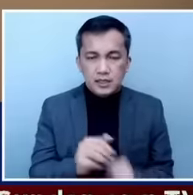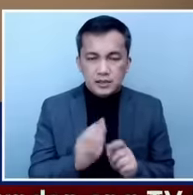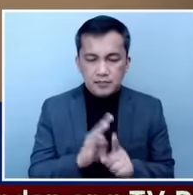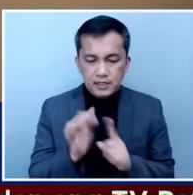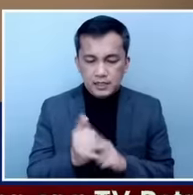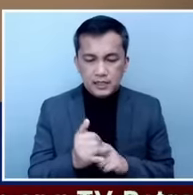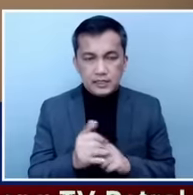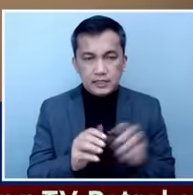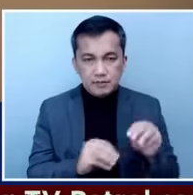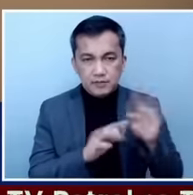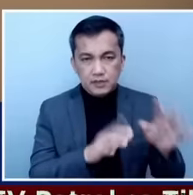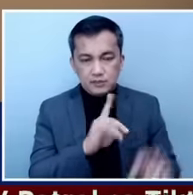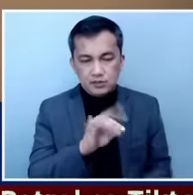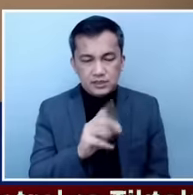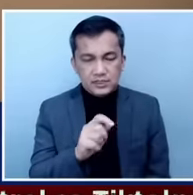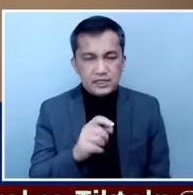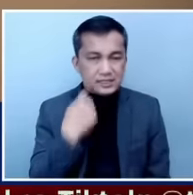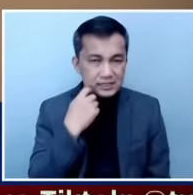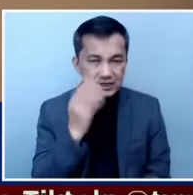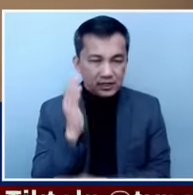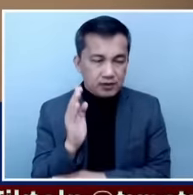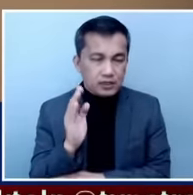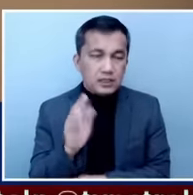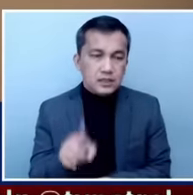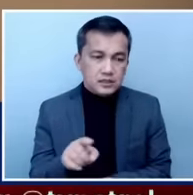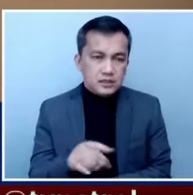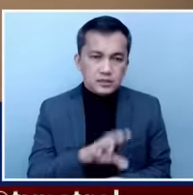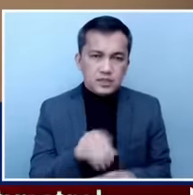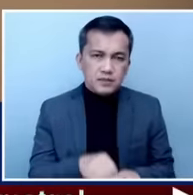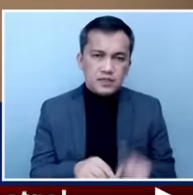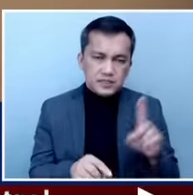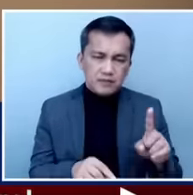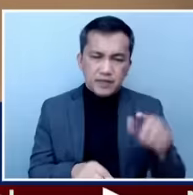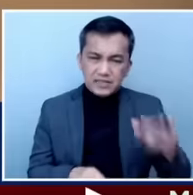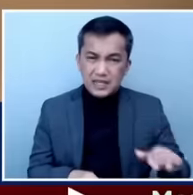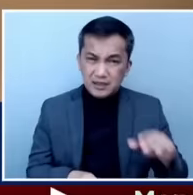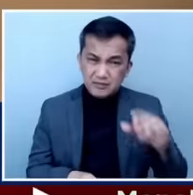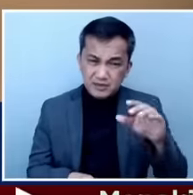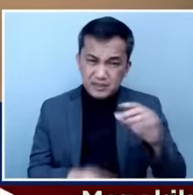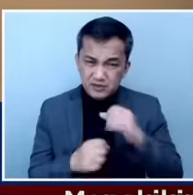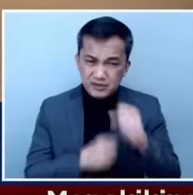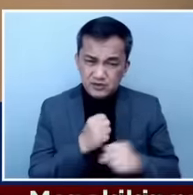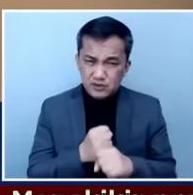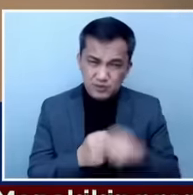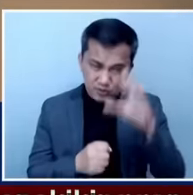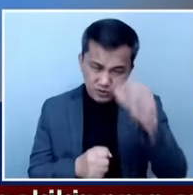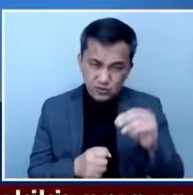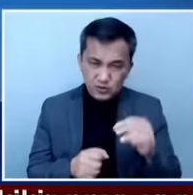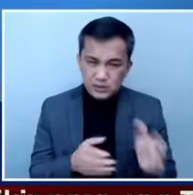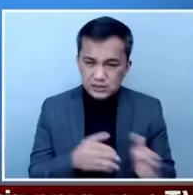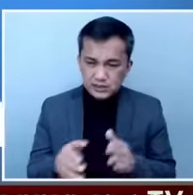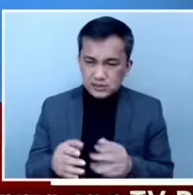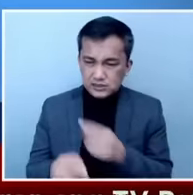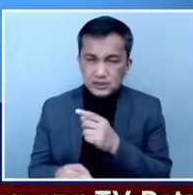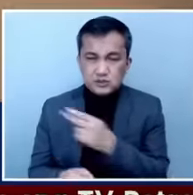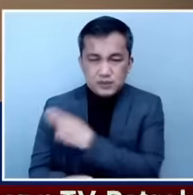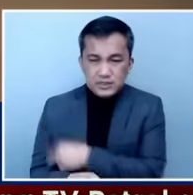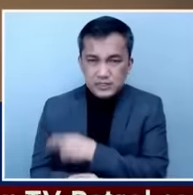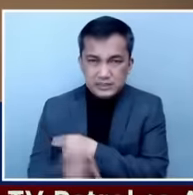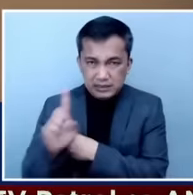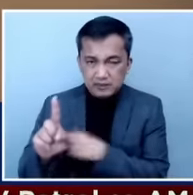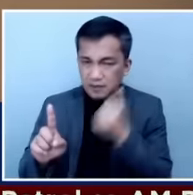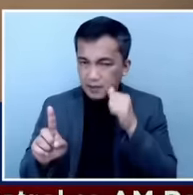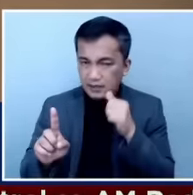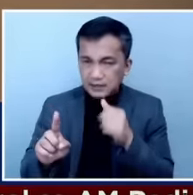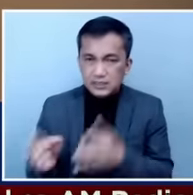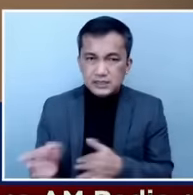tanghali. Kabilang sa mga nakuhang bangkay ang 1 taong gulang na lalaki. Kritikal naman sa ospital ang 1 pang babae at may 1 pang sugatan